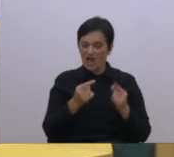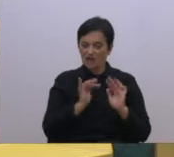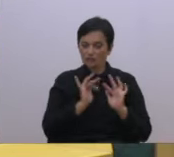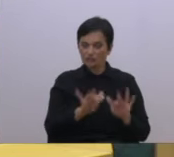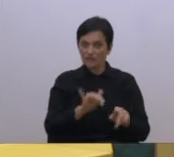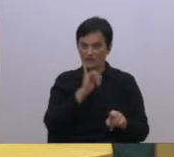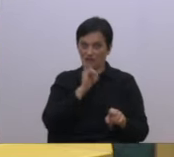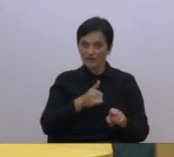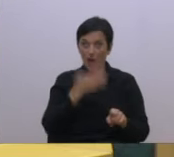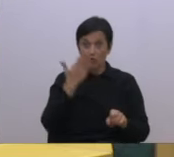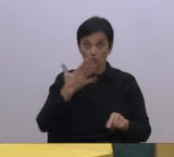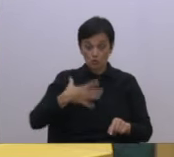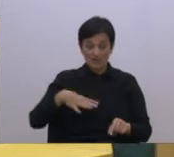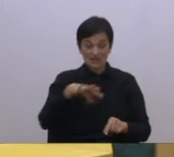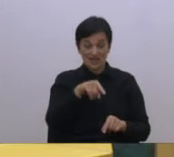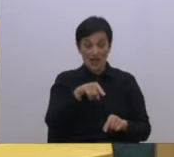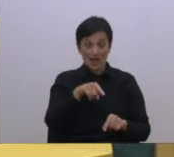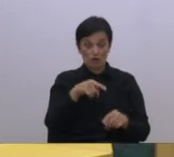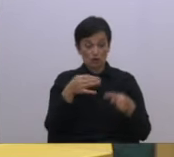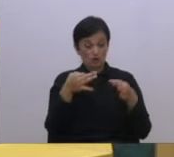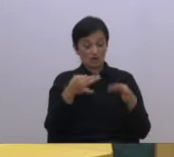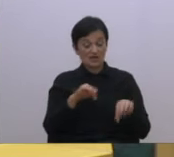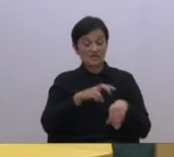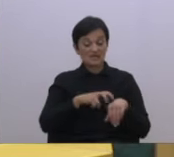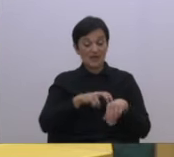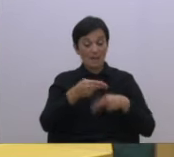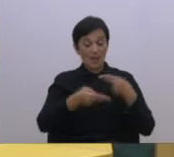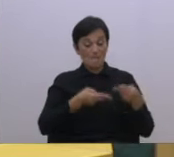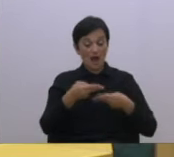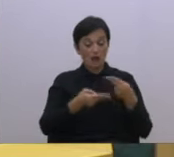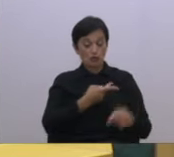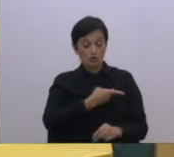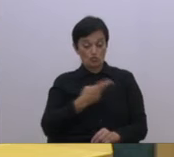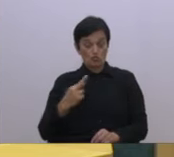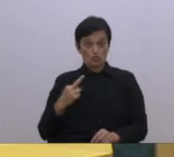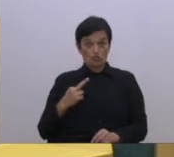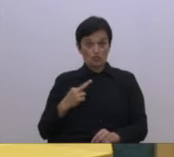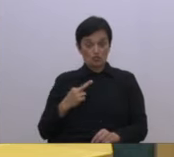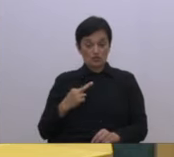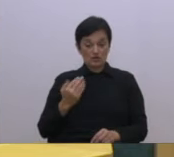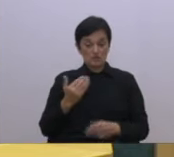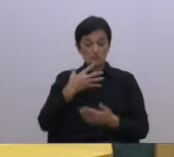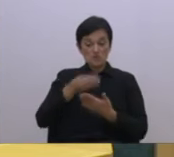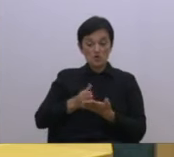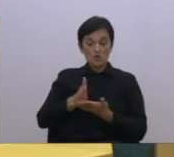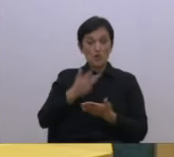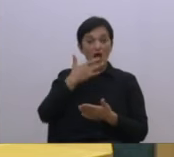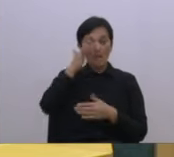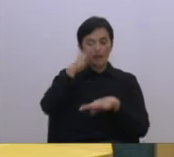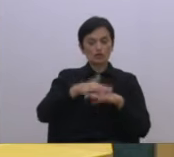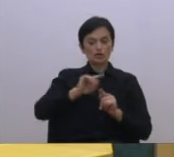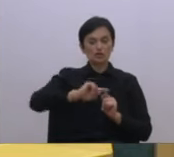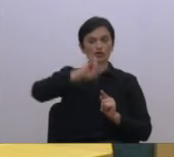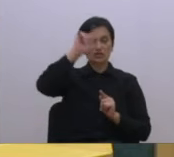თუმცა თუ საქართველოში დაშვებული იქნებოდა სამედიცინო მანიპულაცია მიკუთვნების მიზნით, შემდეგ წავიდოდა ამერიკის შეერთებულ შტატებში